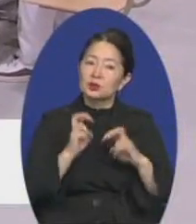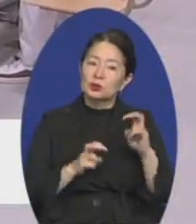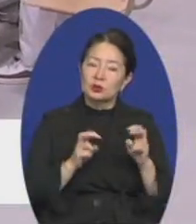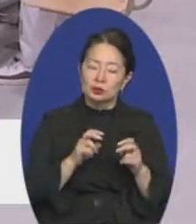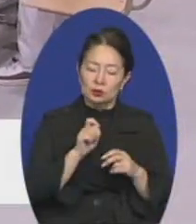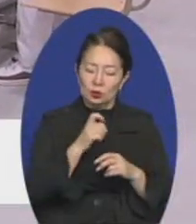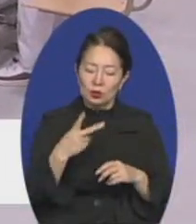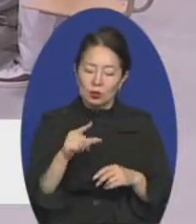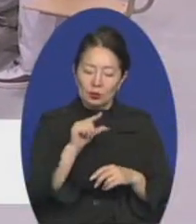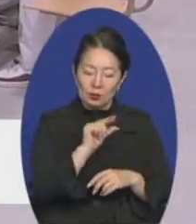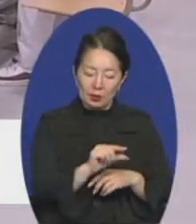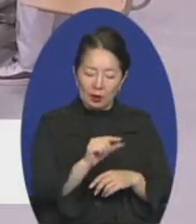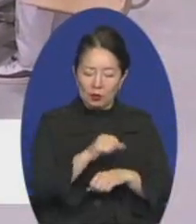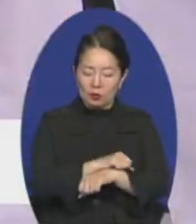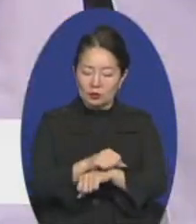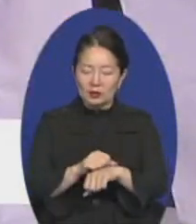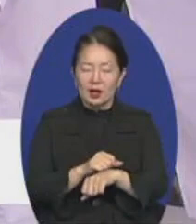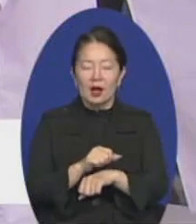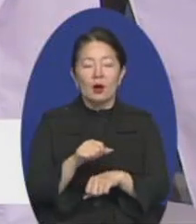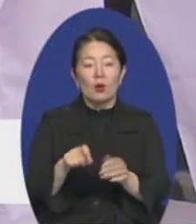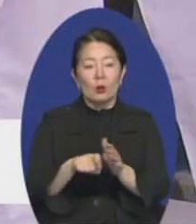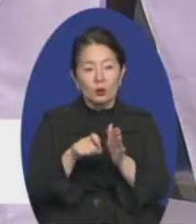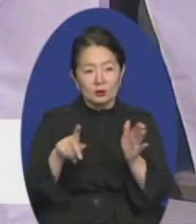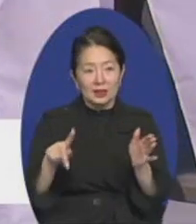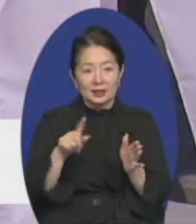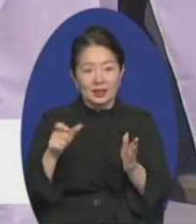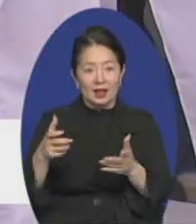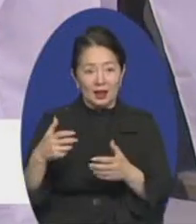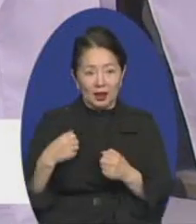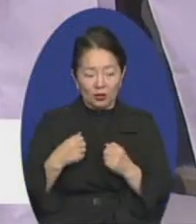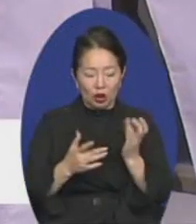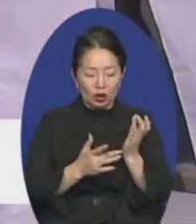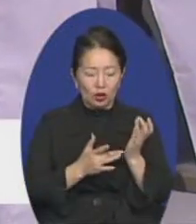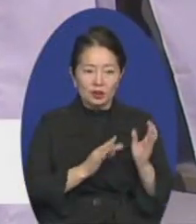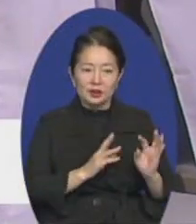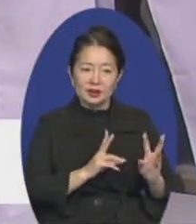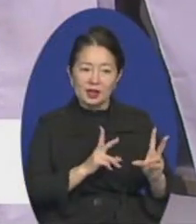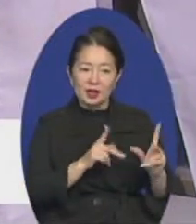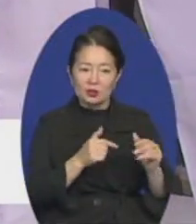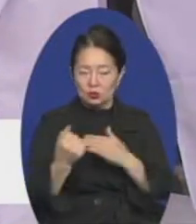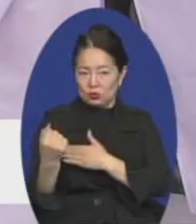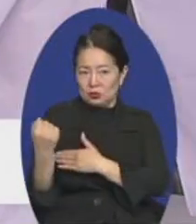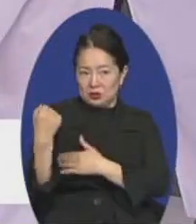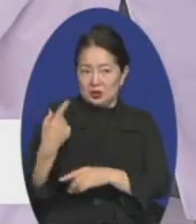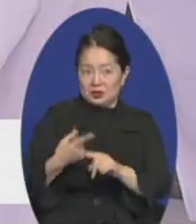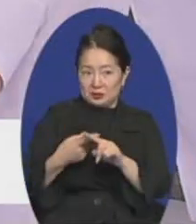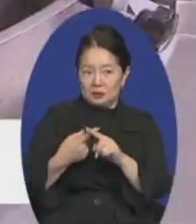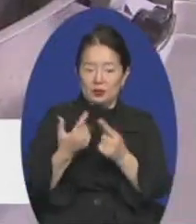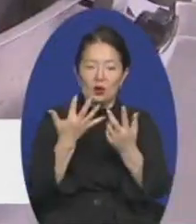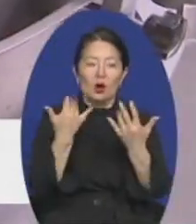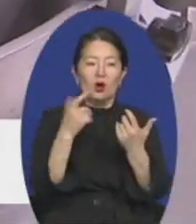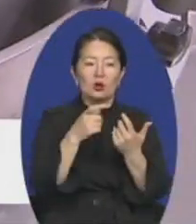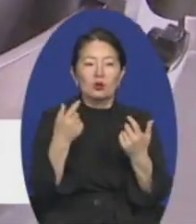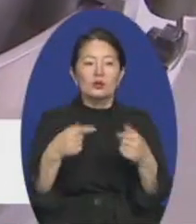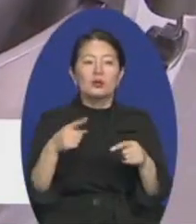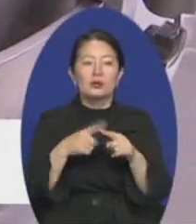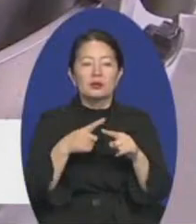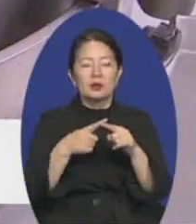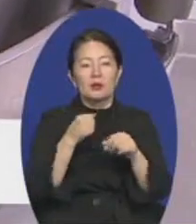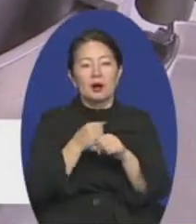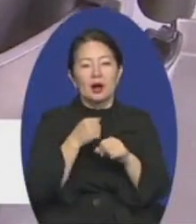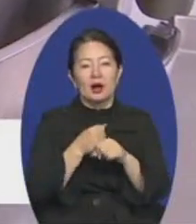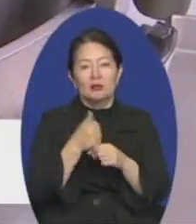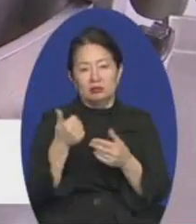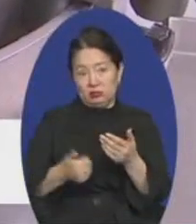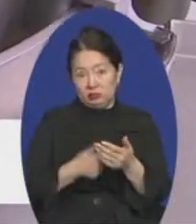бага хүүтэй урт хугацаатай зээл хүсдэг. Энэ зээллэрээ тоног төхөөрөмжөө сайжруулж, хүчин чадлаа нэмэгдүүлж, олон хүнийг нэмж ажлын байраар